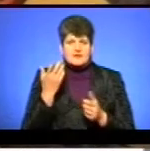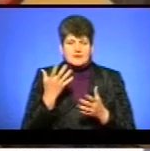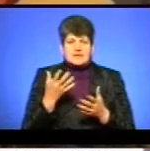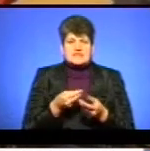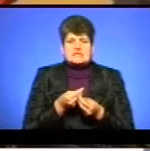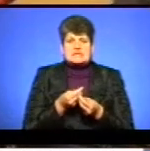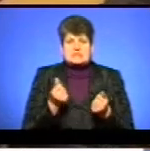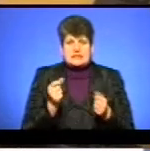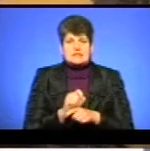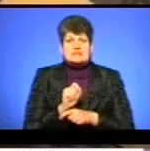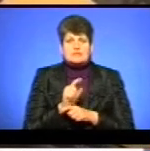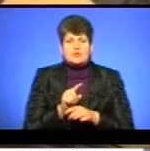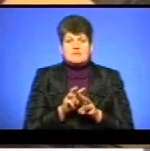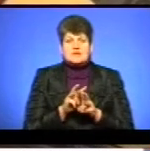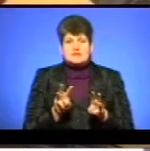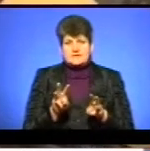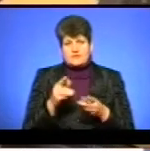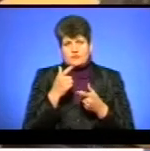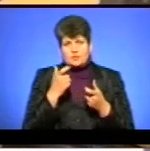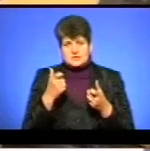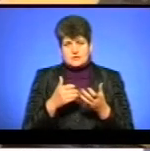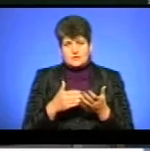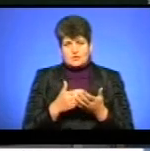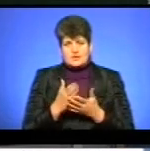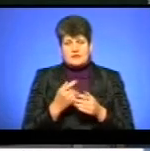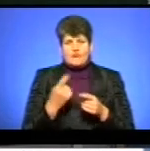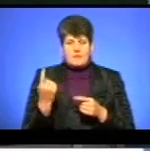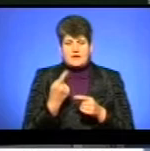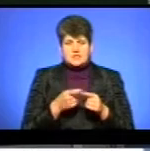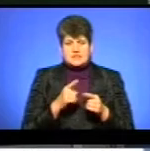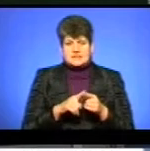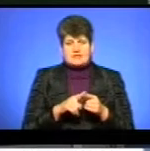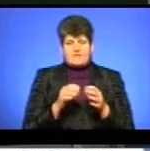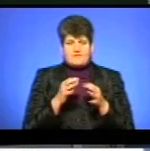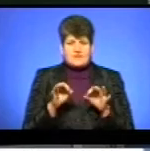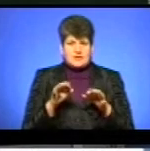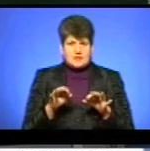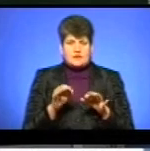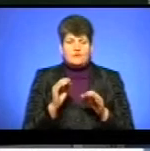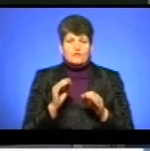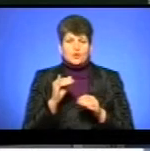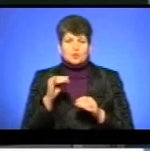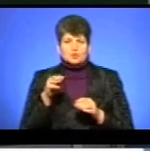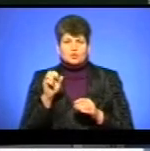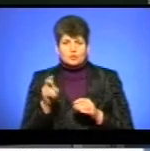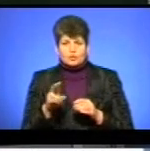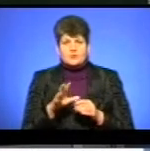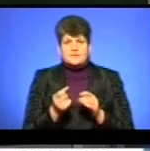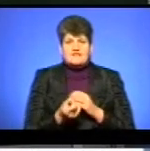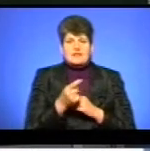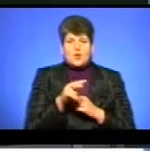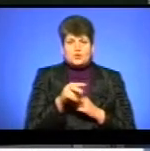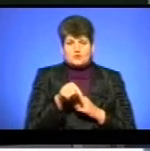зникли на замовлення Міністерства інформаційної політики. Вперше ця стрічка у вільному доступі в мережі Ютуб з'явилася у лютому цього